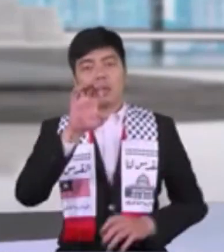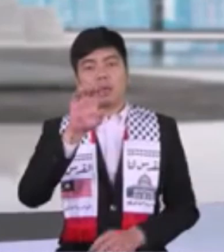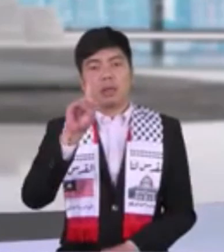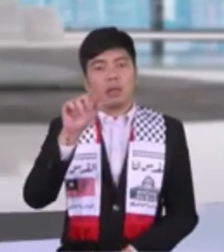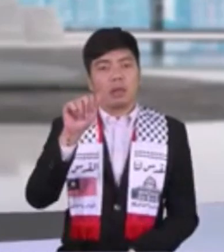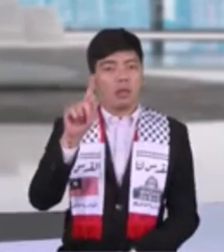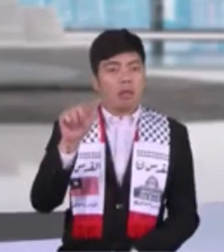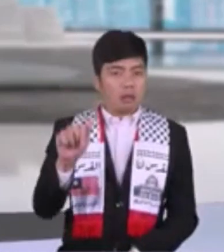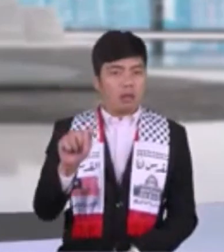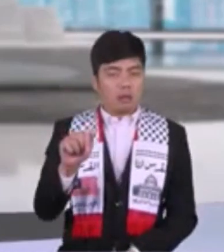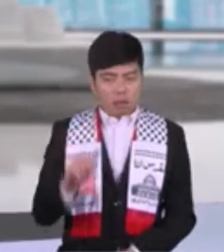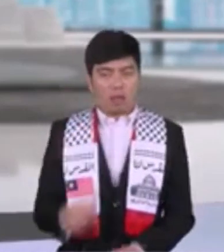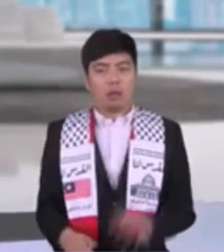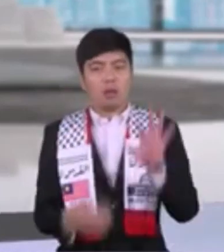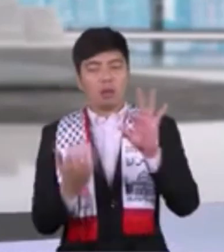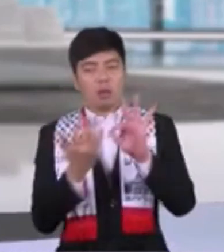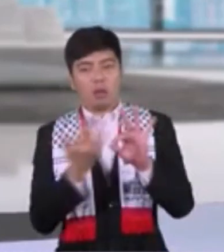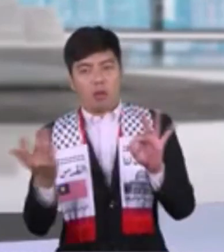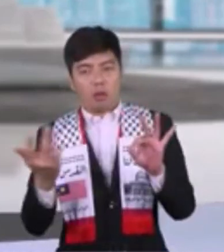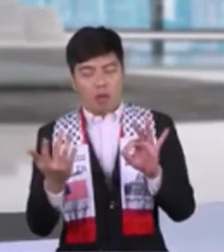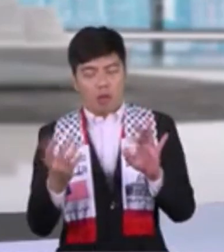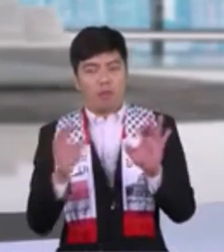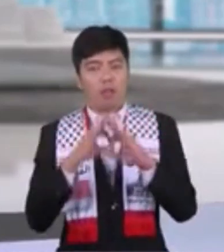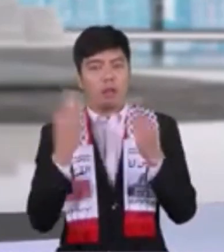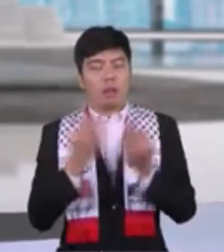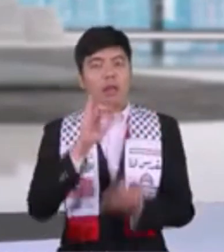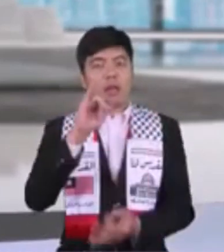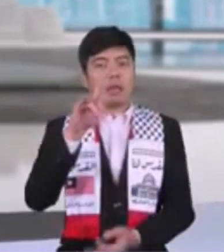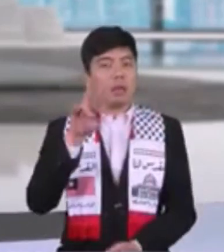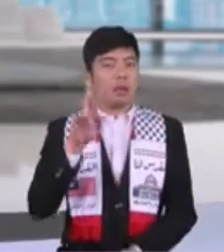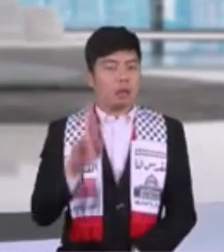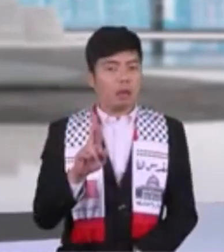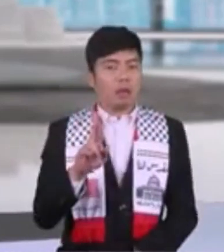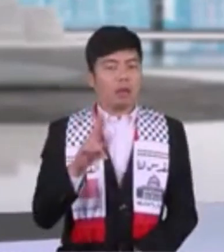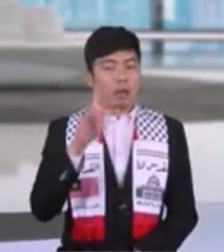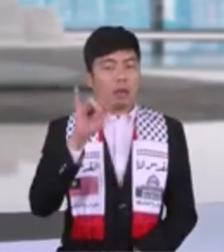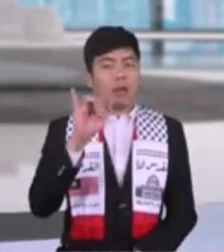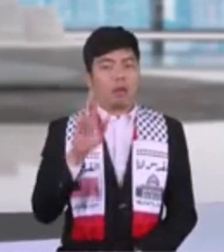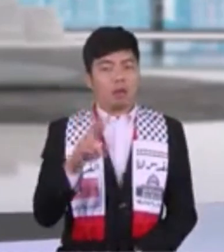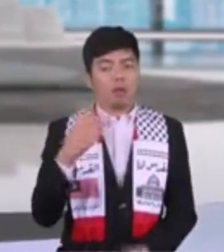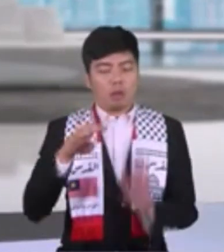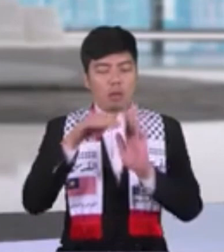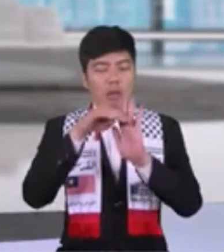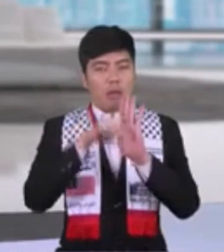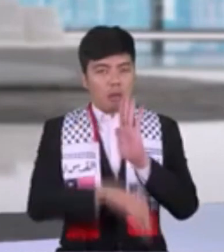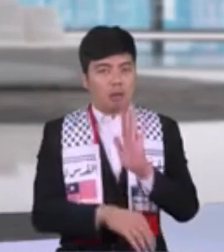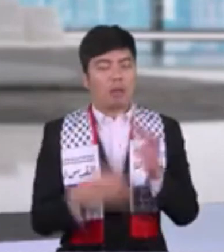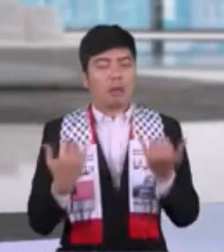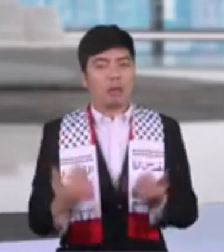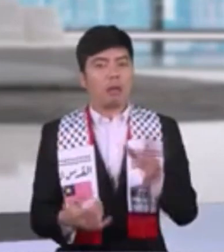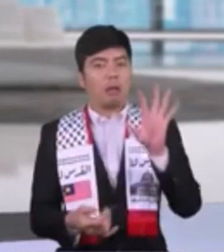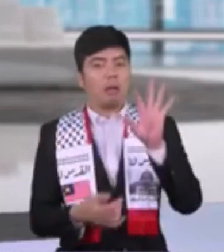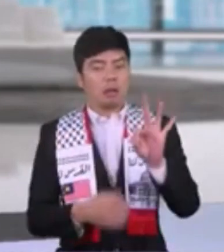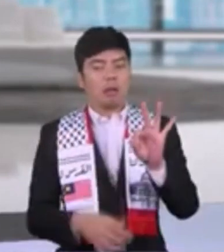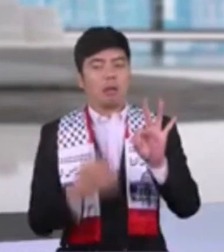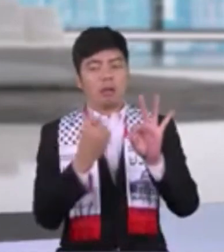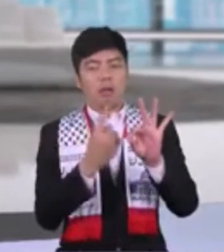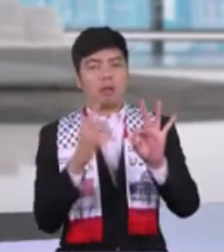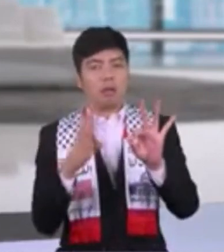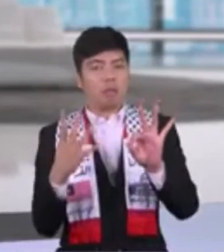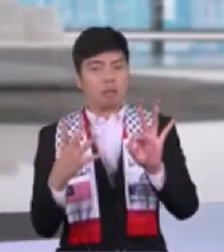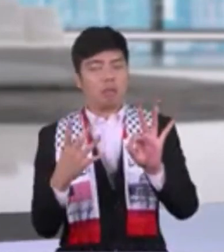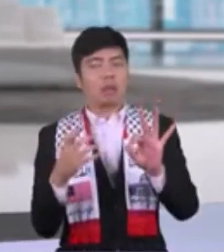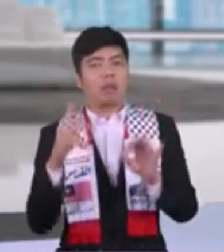seramai 9402 ketua isi rumah kir kategori tersebut telah menurun kepada hanya 3911